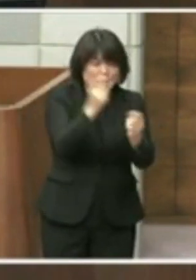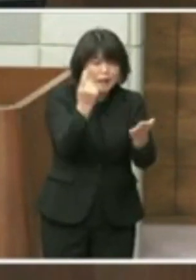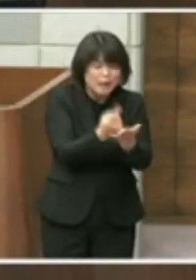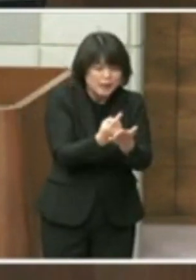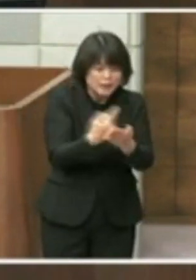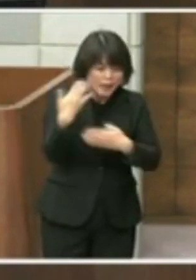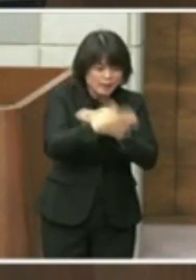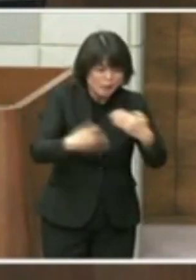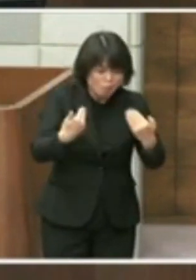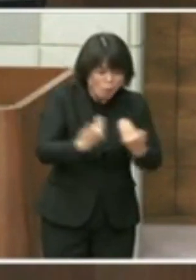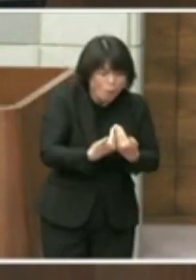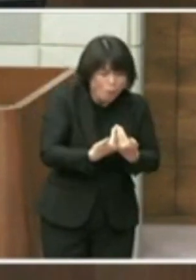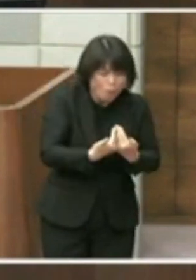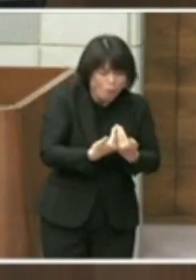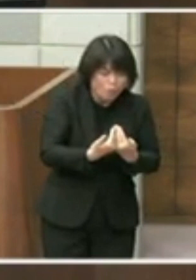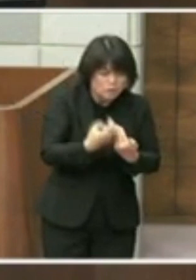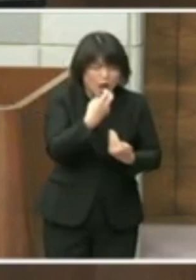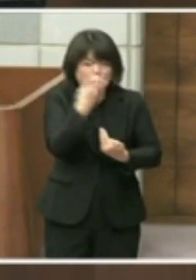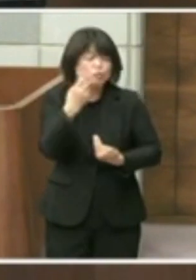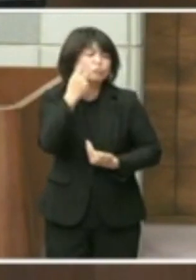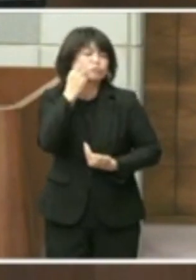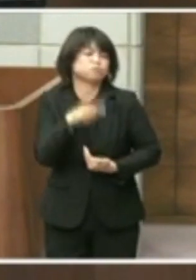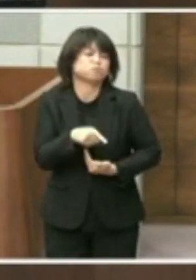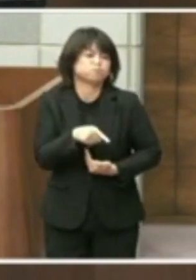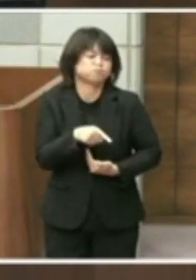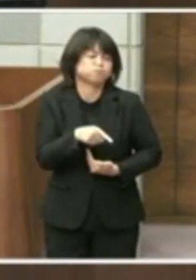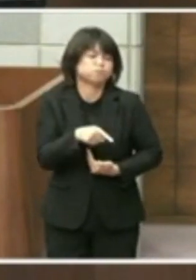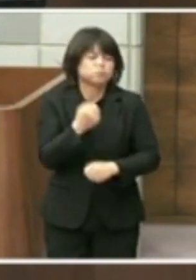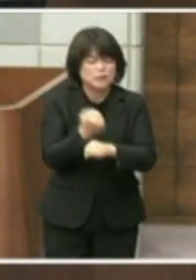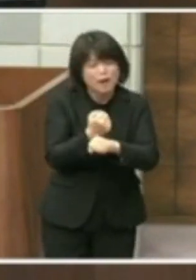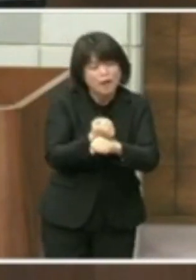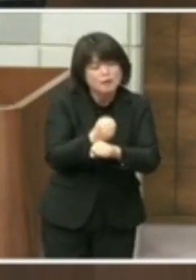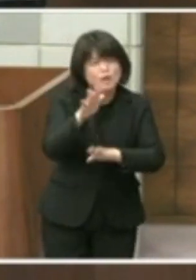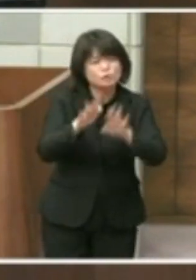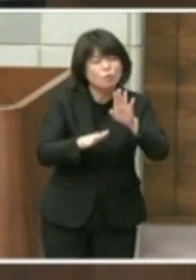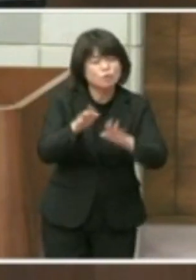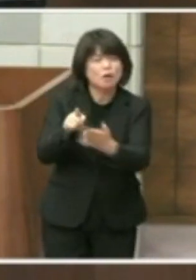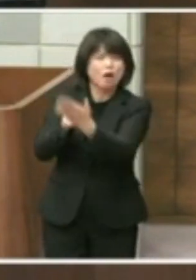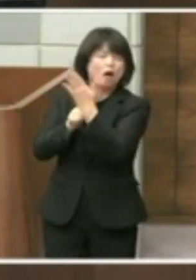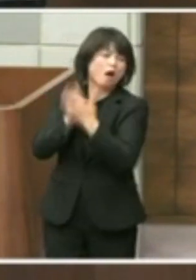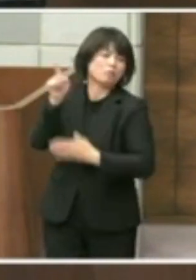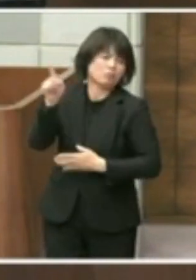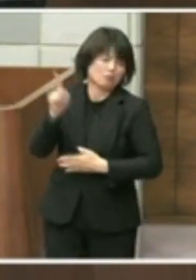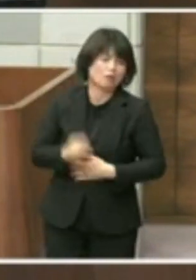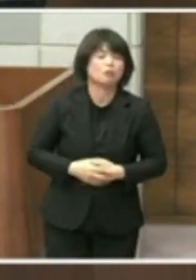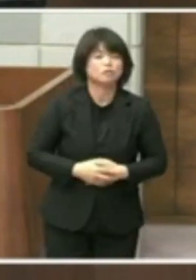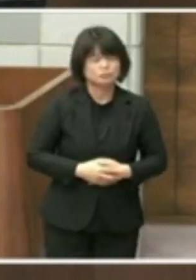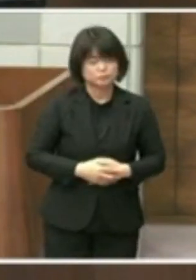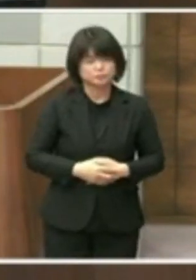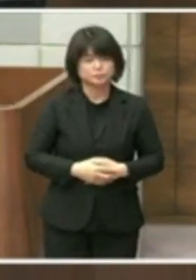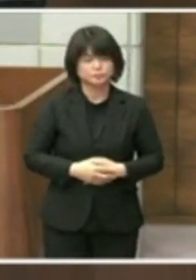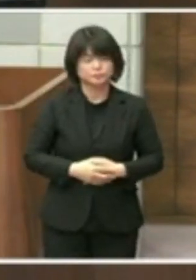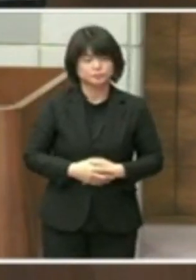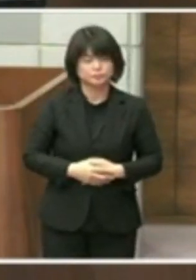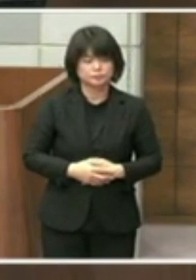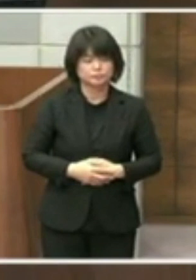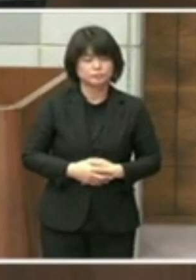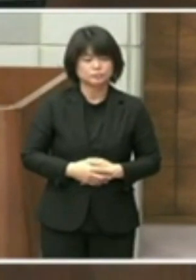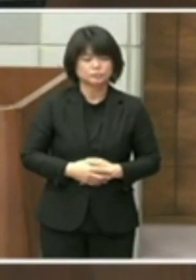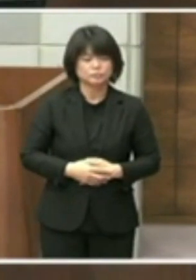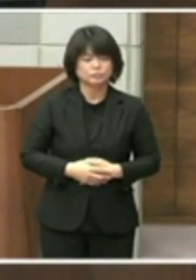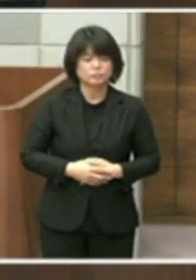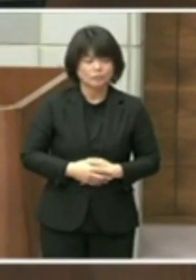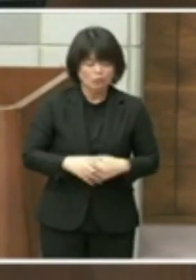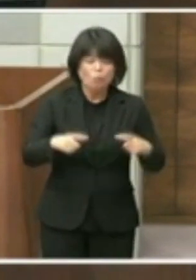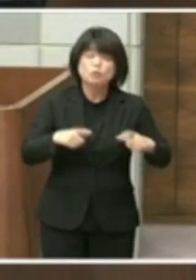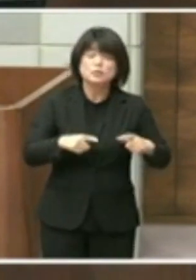響を把握することも困難なのが現状であるとの見解が記載されています。このことから、